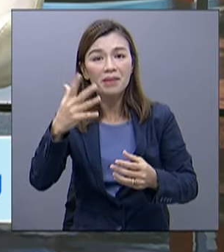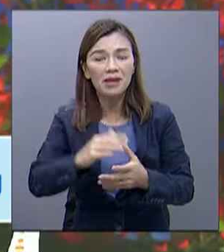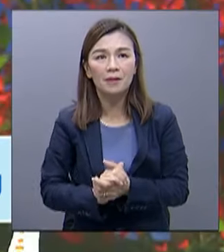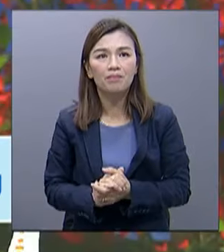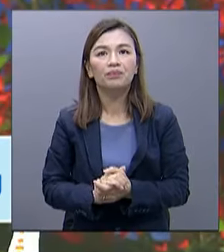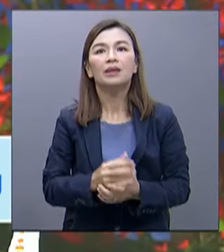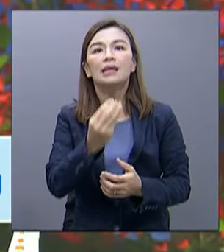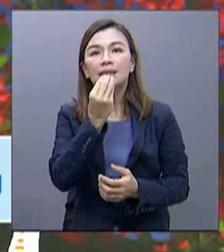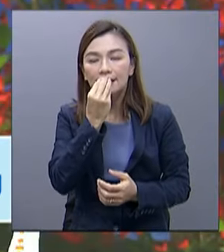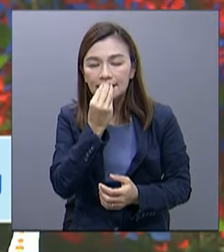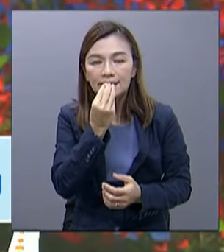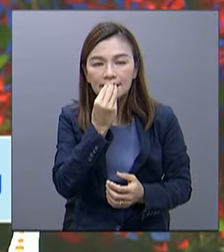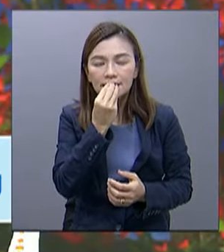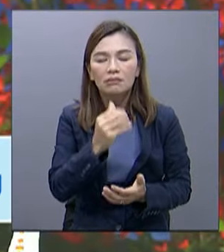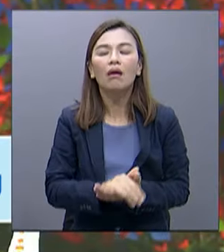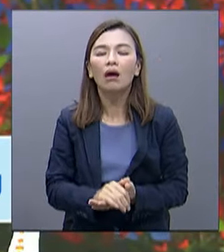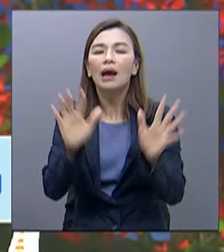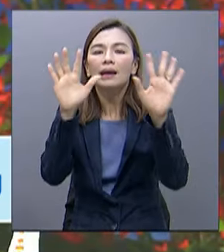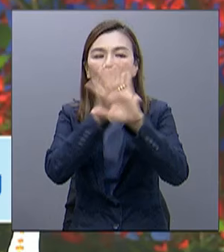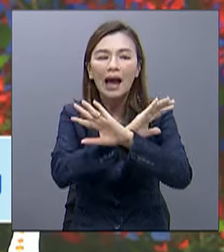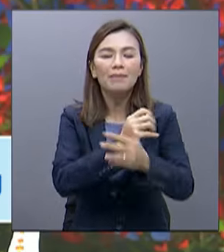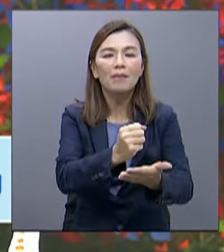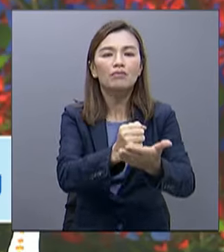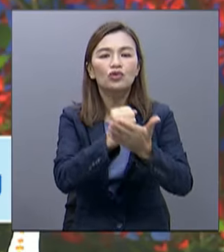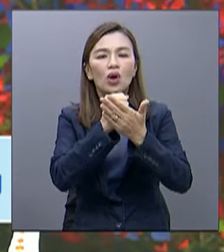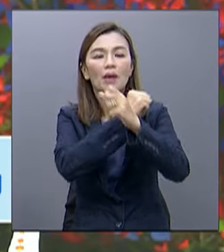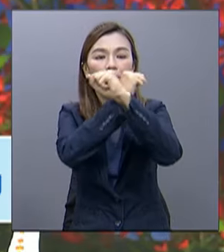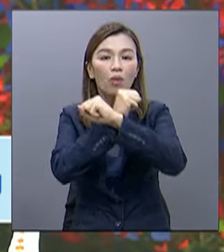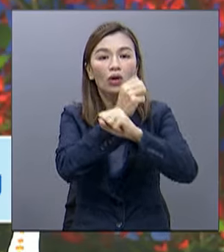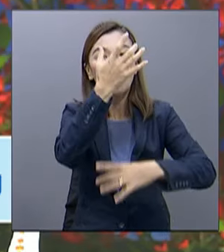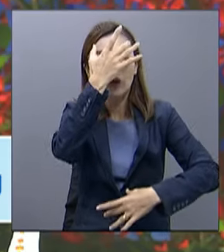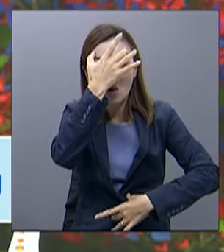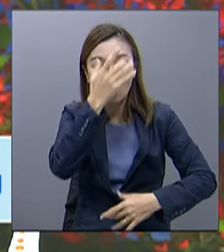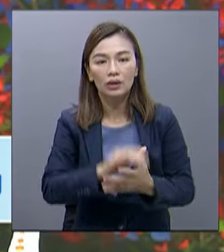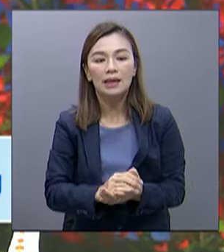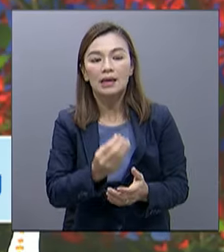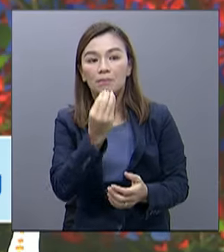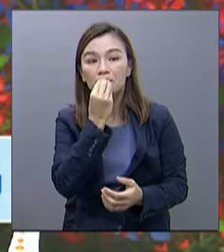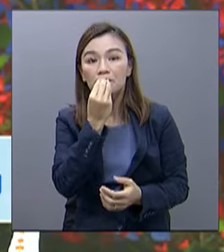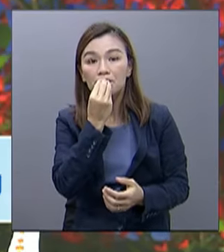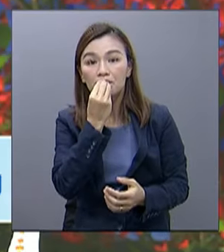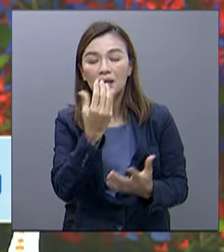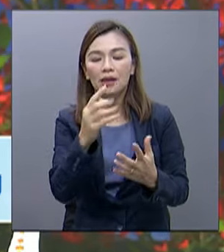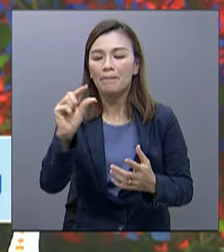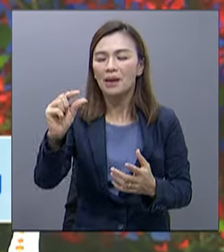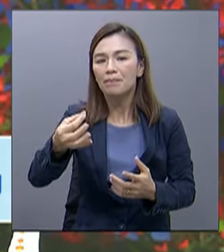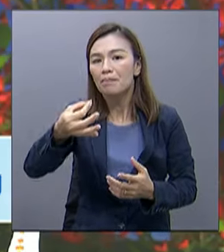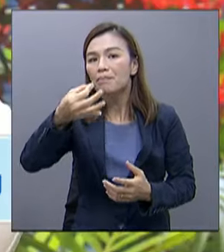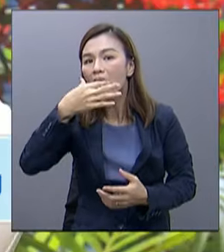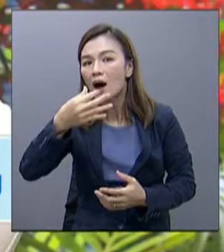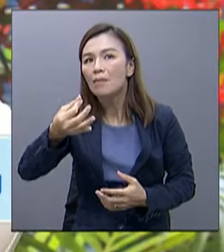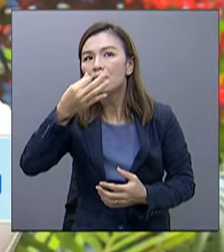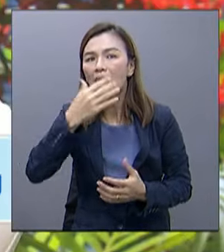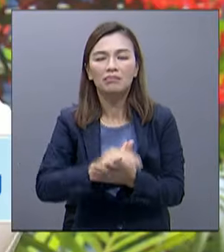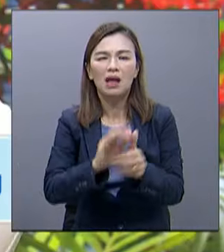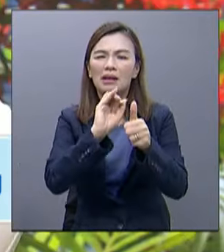กินอาหารให้เป็นยาใช่มฮะอยากกินยาเป็นอาหารรวมถึงอาหารเสริมก็ไม่ใช่ยารักษาโรคอยู่แล้วด้วยใช่ผิดพันธุ์เสริมอาหารนี่ก็ไม่